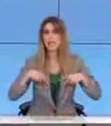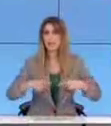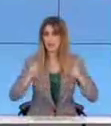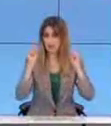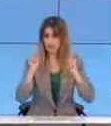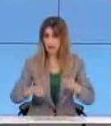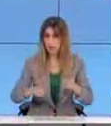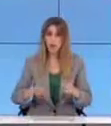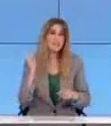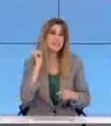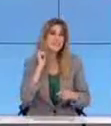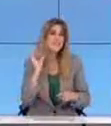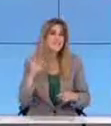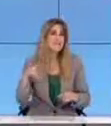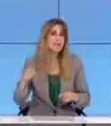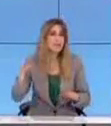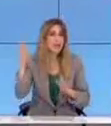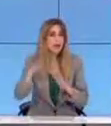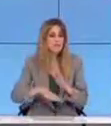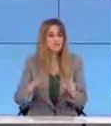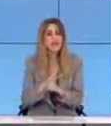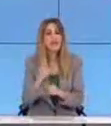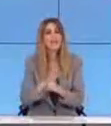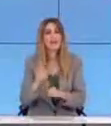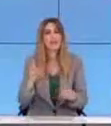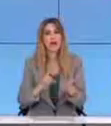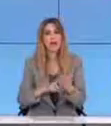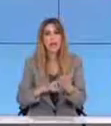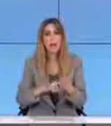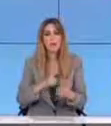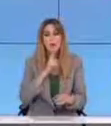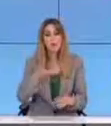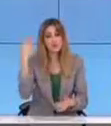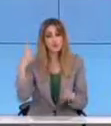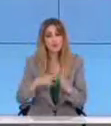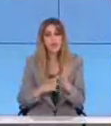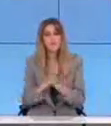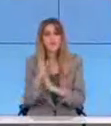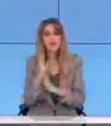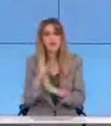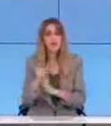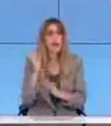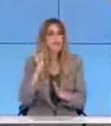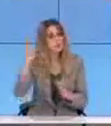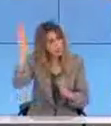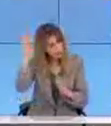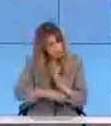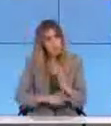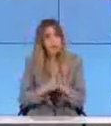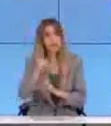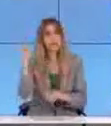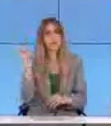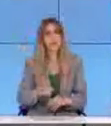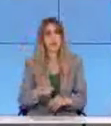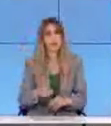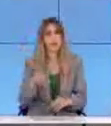γίνει ολόκληρη, όπως έγινε το 2013. Τονίζω με μικρό δημοσιονομικό κόστος. Ο τελικός μας στόχος είναι να πάμε να